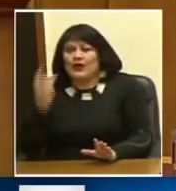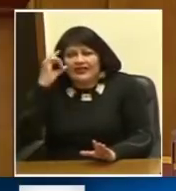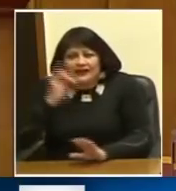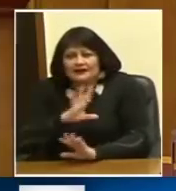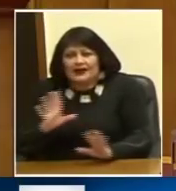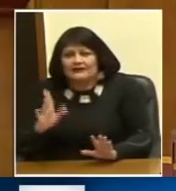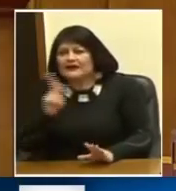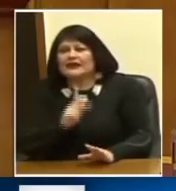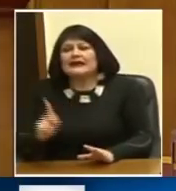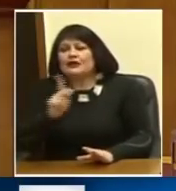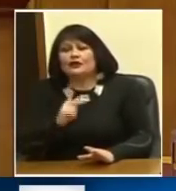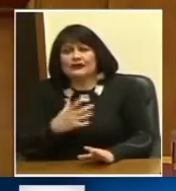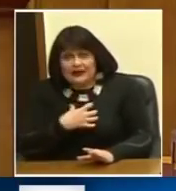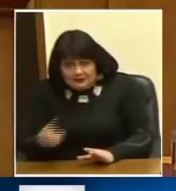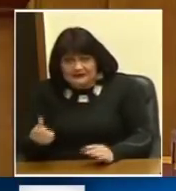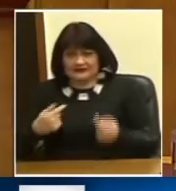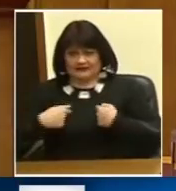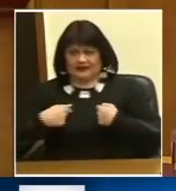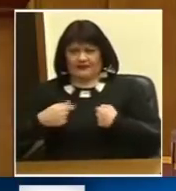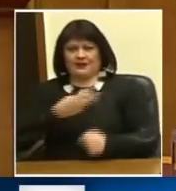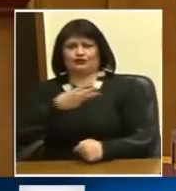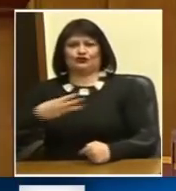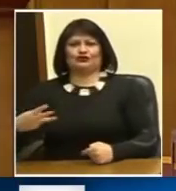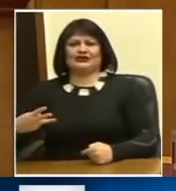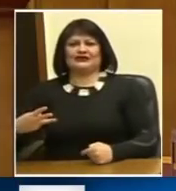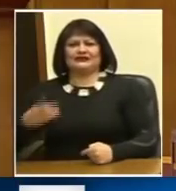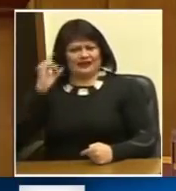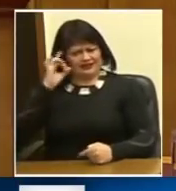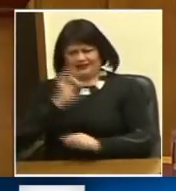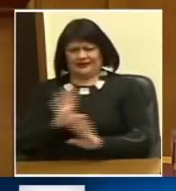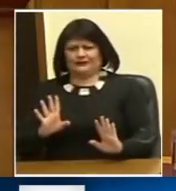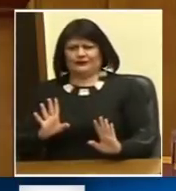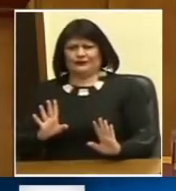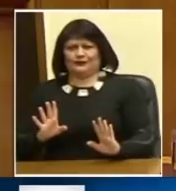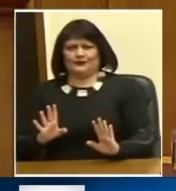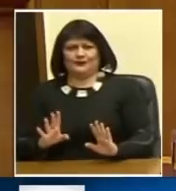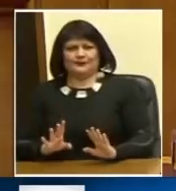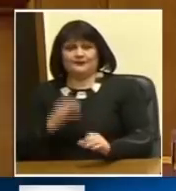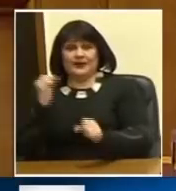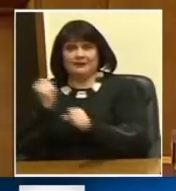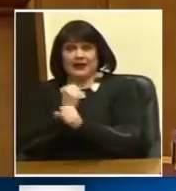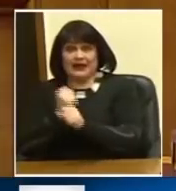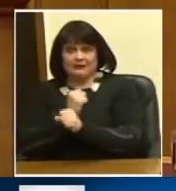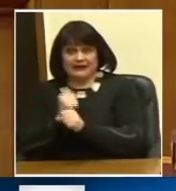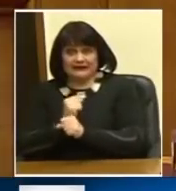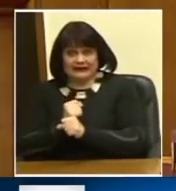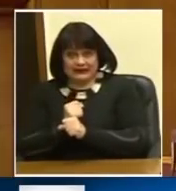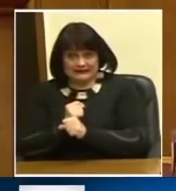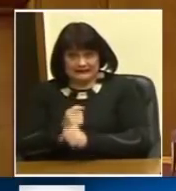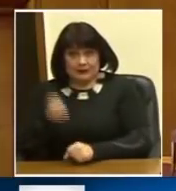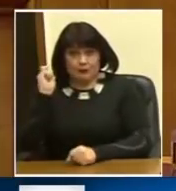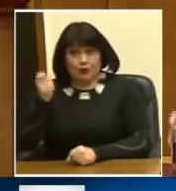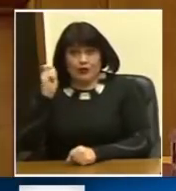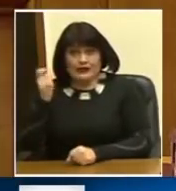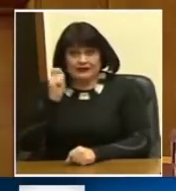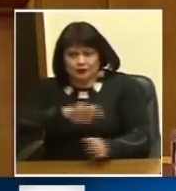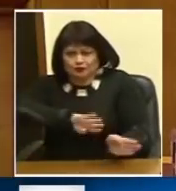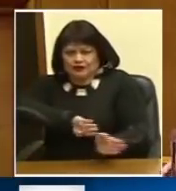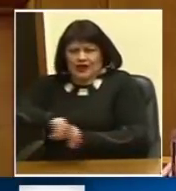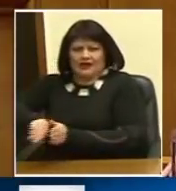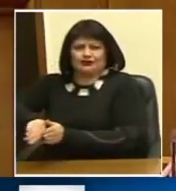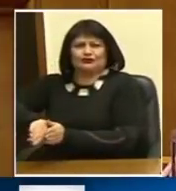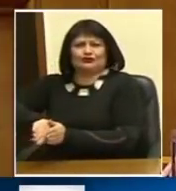κοινωνία εμπιστεύτηκε το ΣΥΡΙΖΑ, αφήνοντας τους επαγγελματίες της πολιτικής εκτός